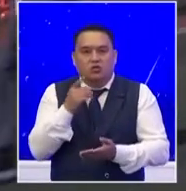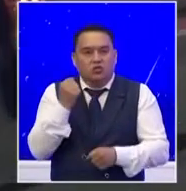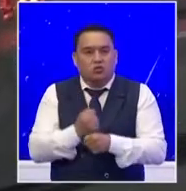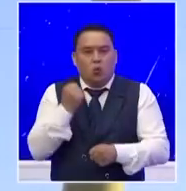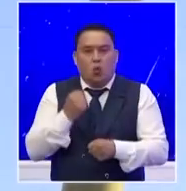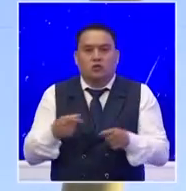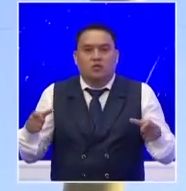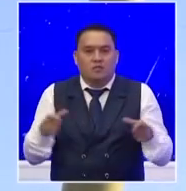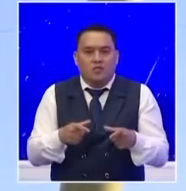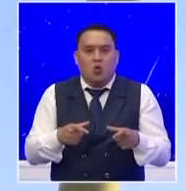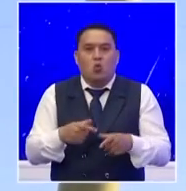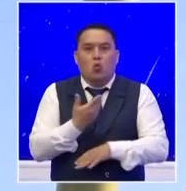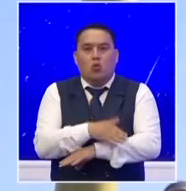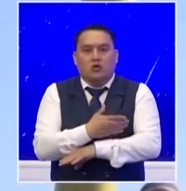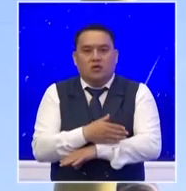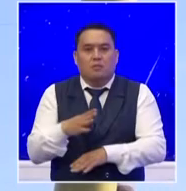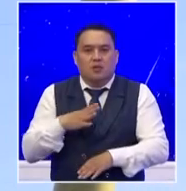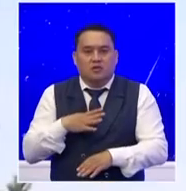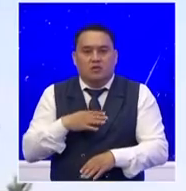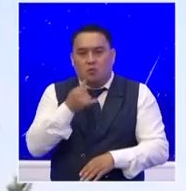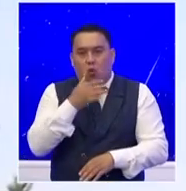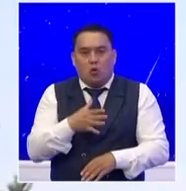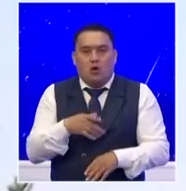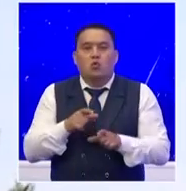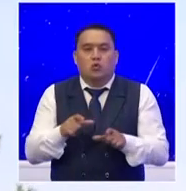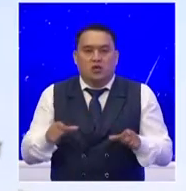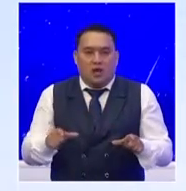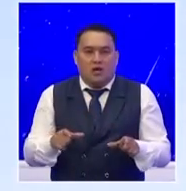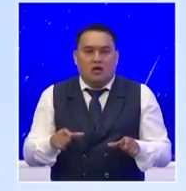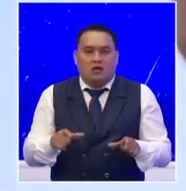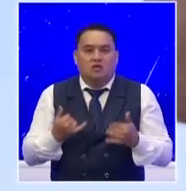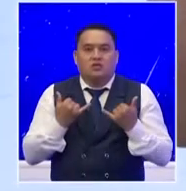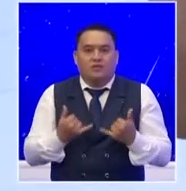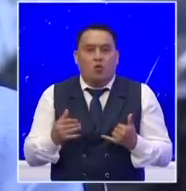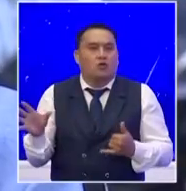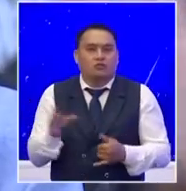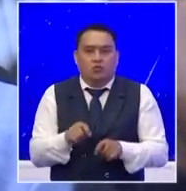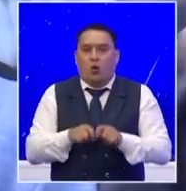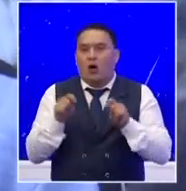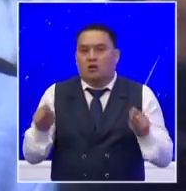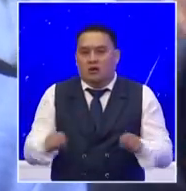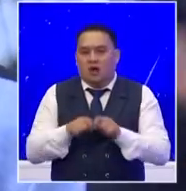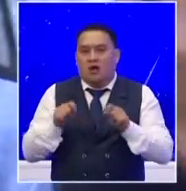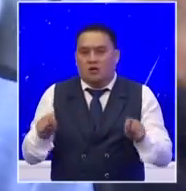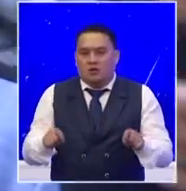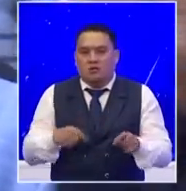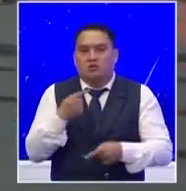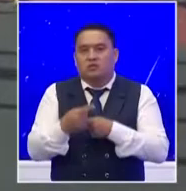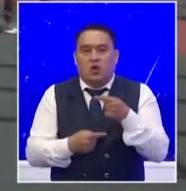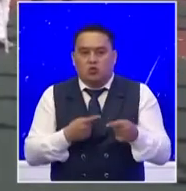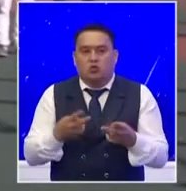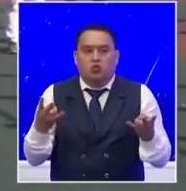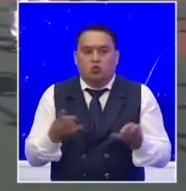карантинных мер спортивные уличные снаряды стали недоступны для жителей региона, то теперь все вновь открыто. Однако следует